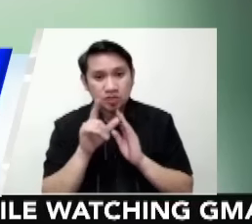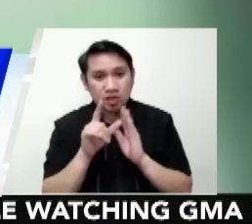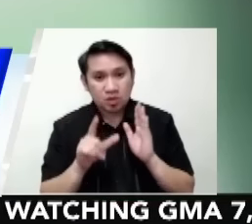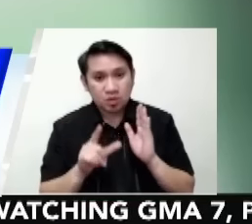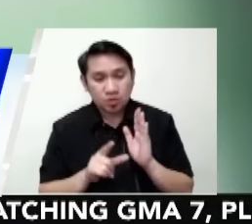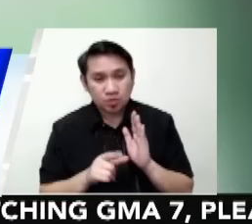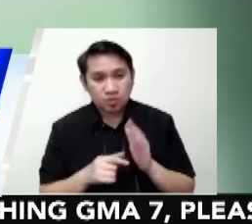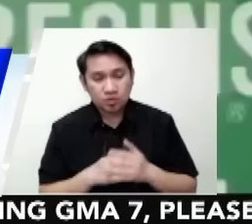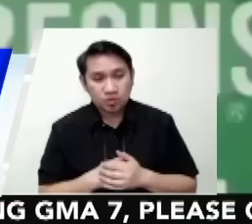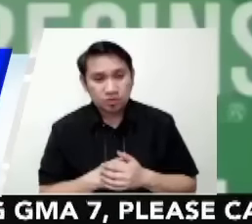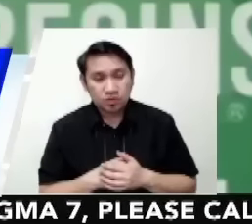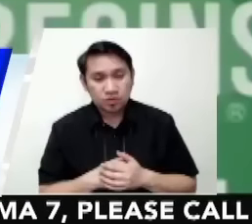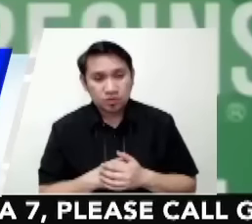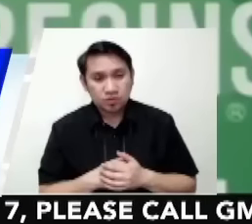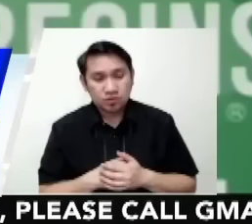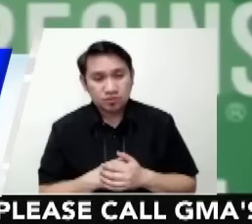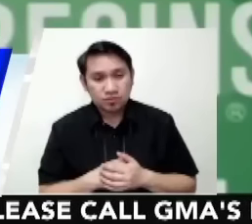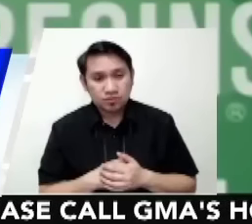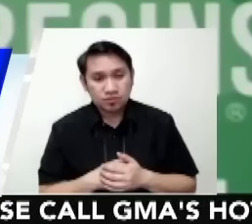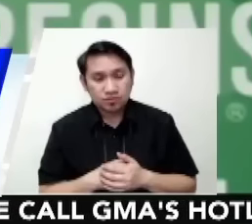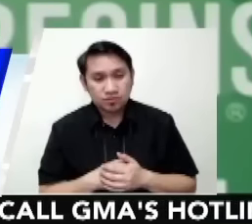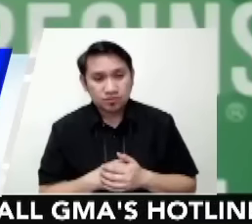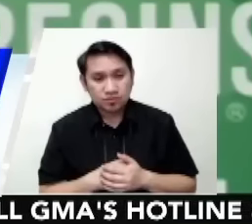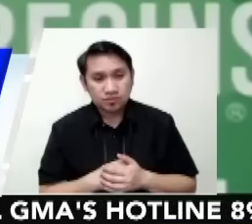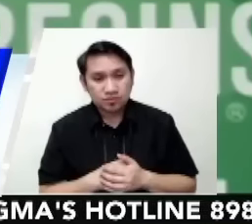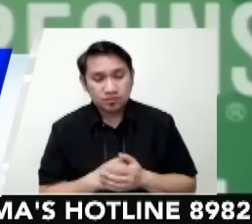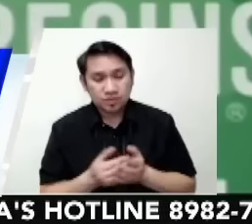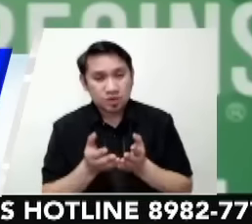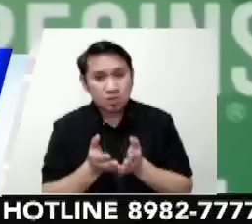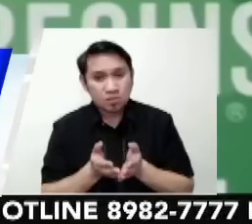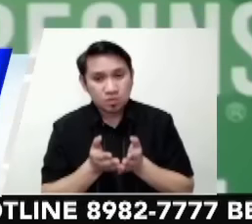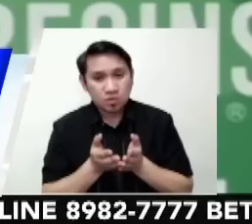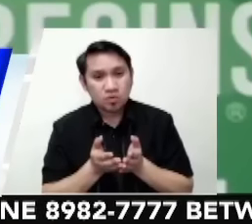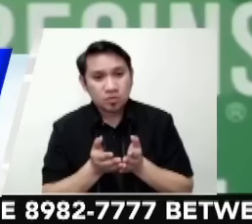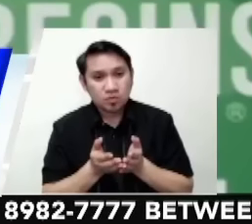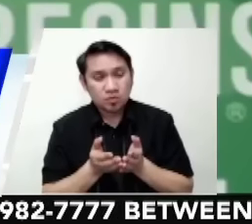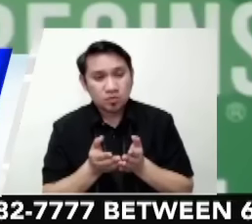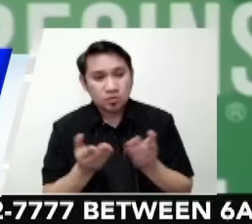be immune from boarding and of course